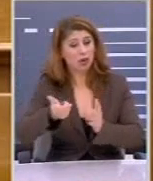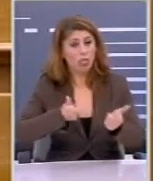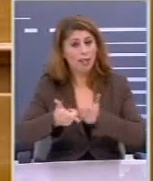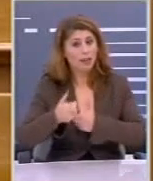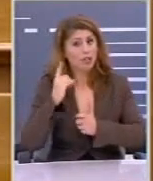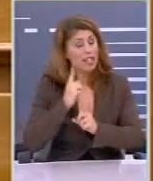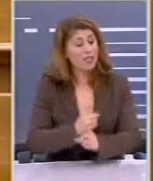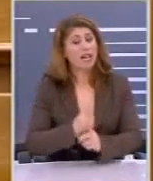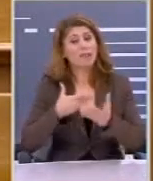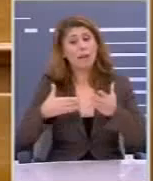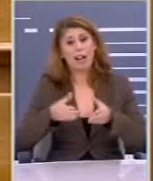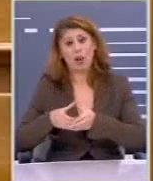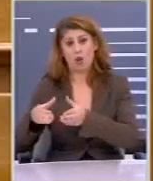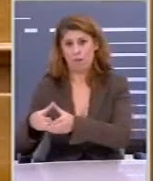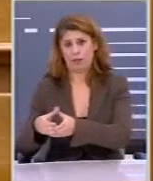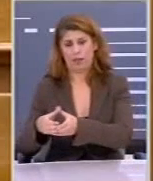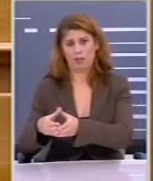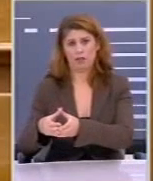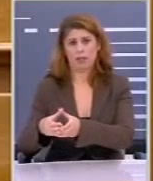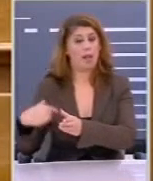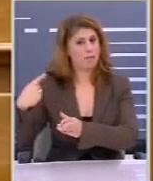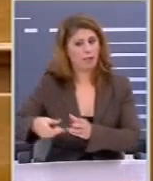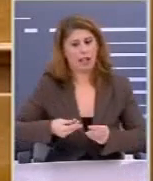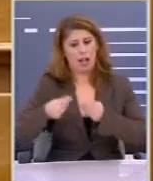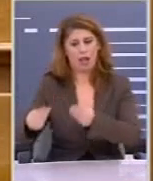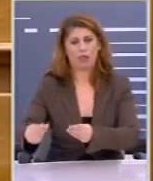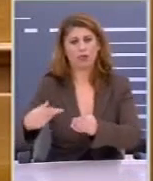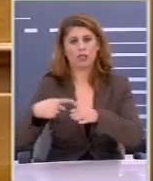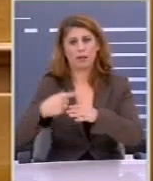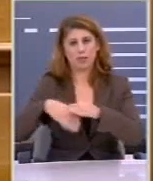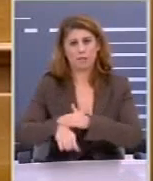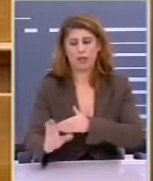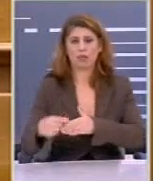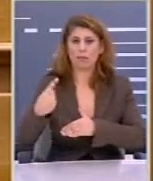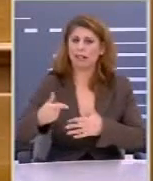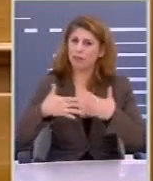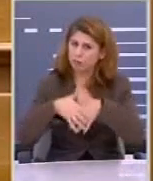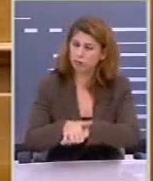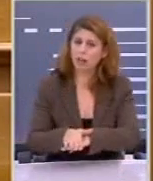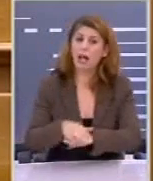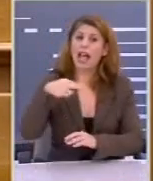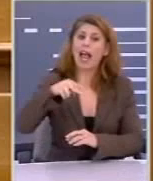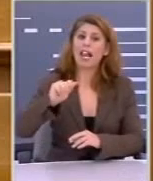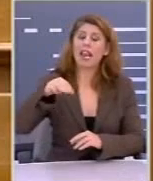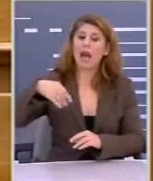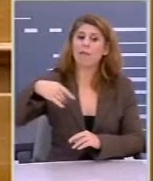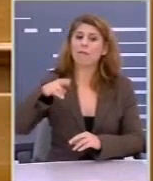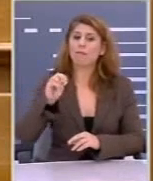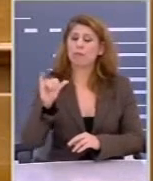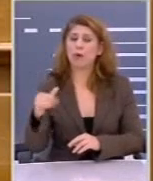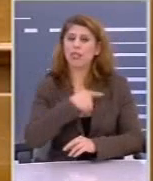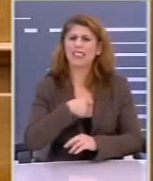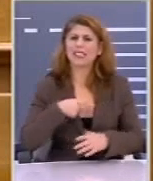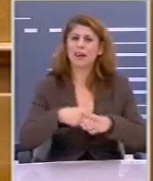στα μεγάλα κόμματα, τα οποία βεβαίως μετακύλησε στην Τράπεζα Πειραιός μετά την συγχώνευση. Ο Πέτρος Λάμπρου, διοικητής της Αγροτικής Τράπεζας Ελλάδος,